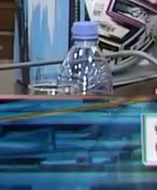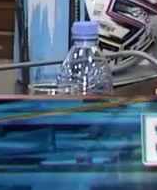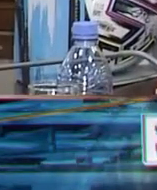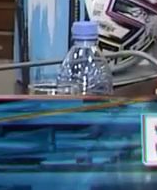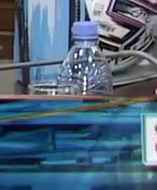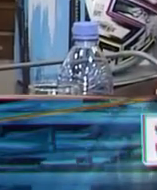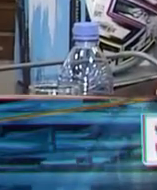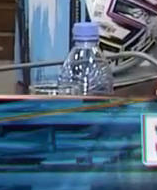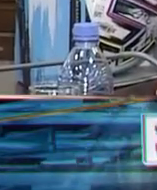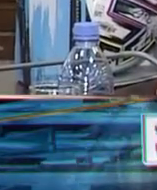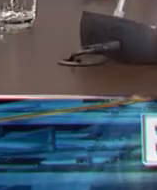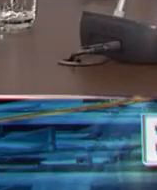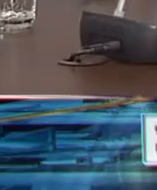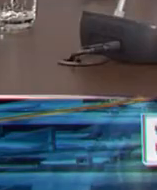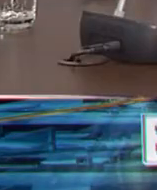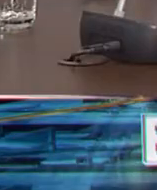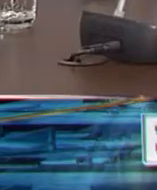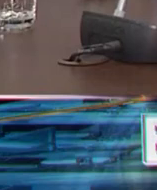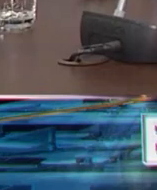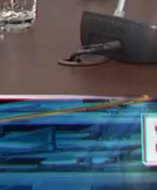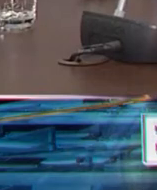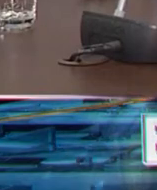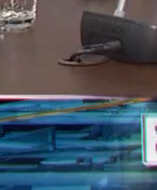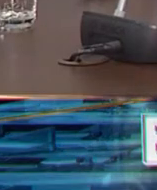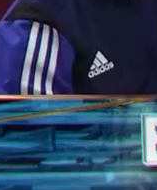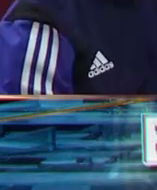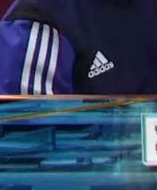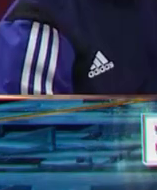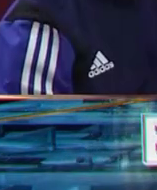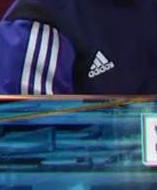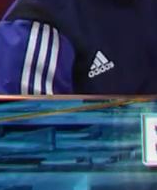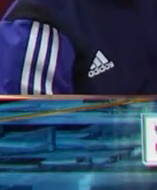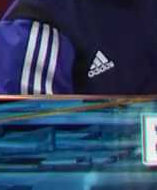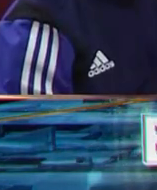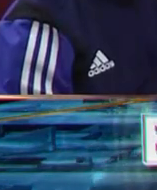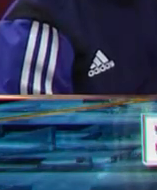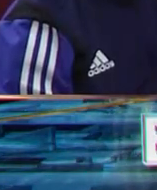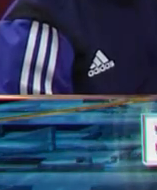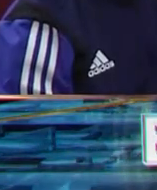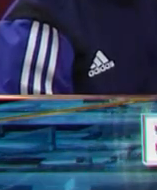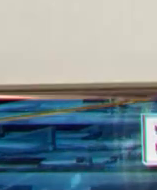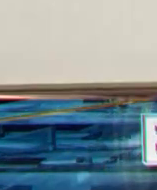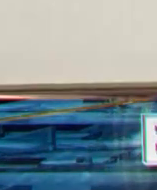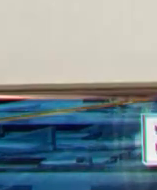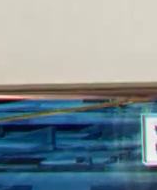8 наурызда футболдан биылғы маусым ашылады. Ел біріншілігі алдында жетісулық аяқ допшыларды облыс әкімі қабылдады.